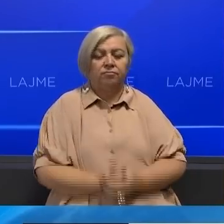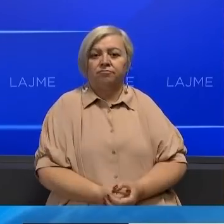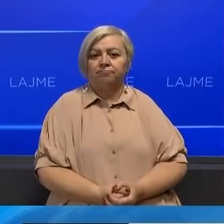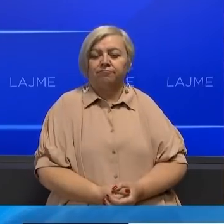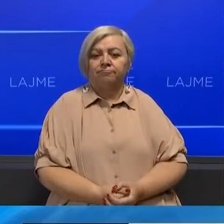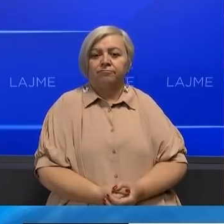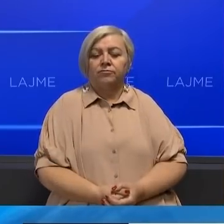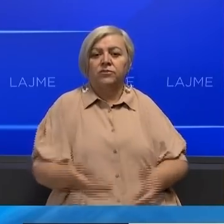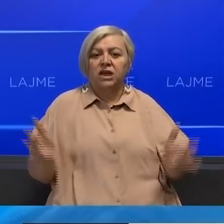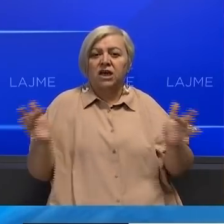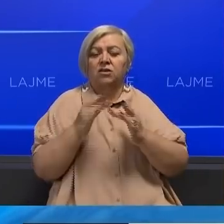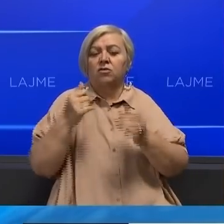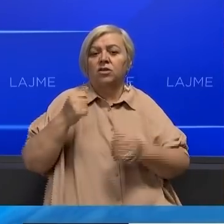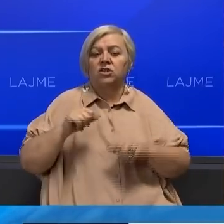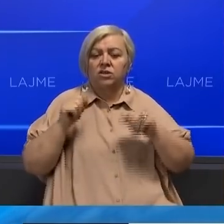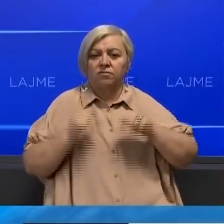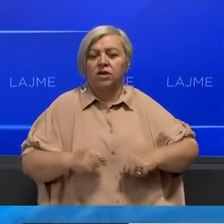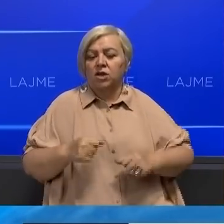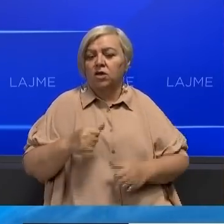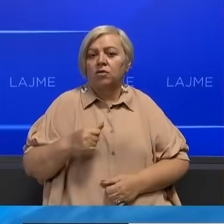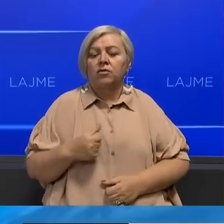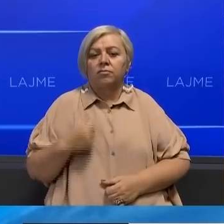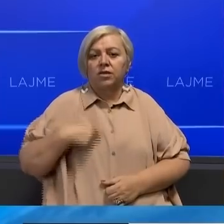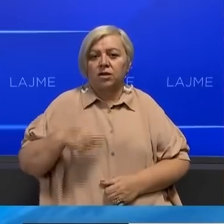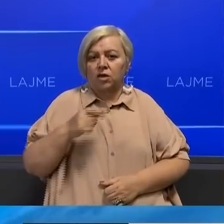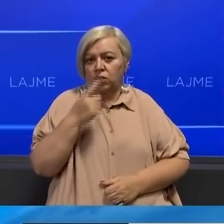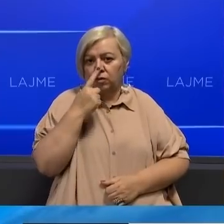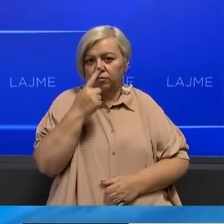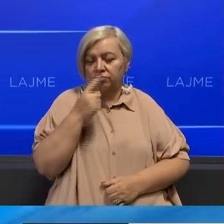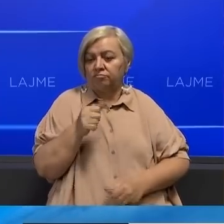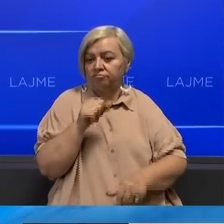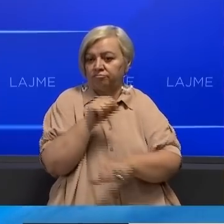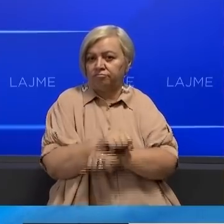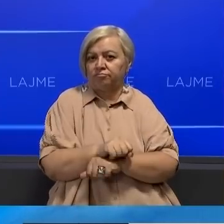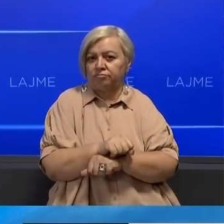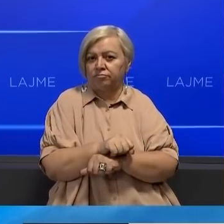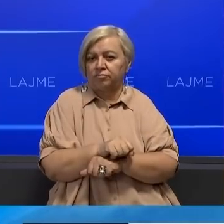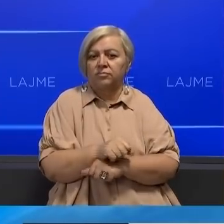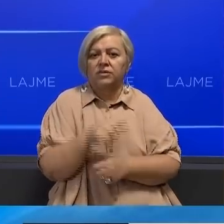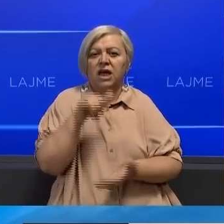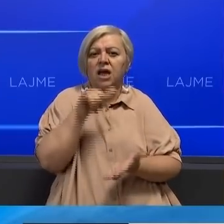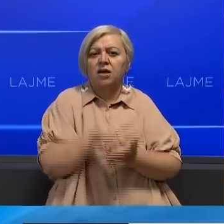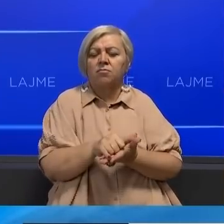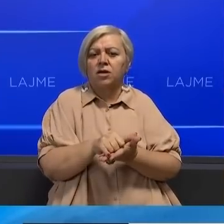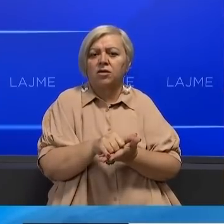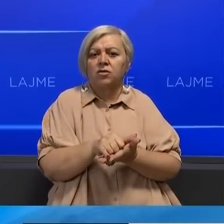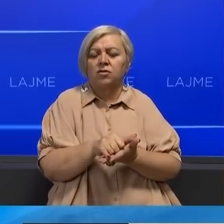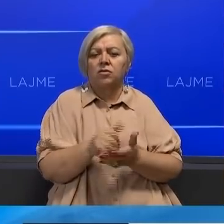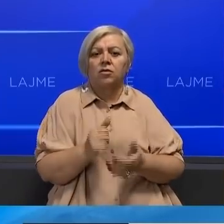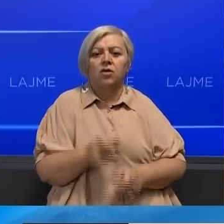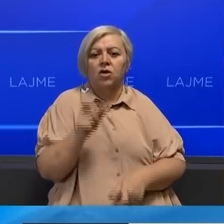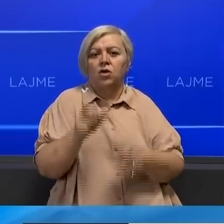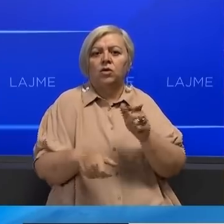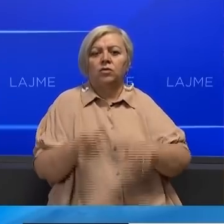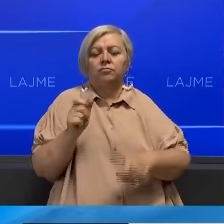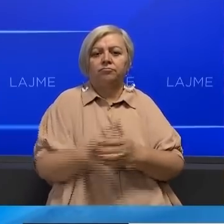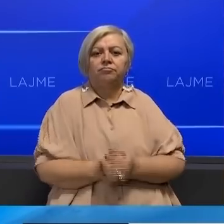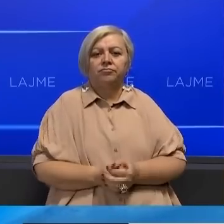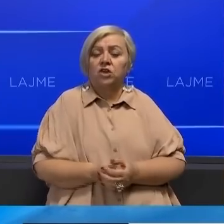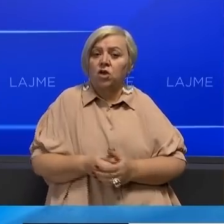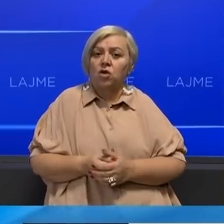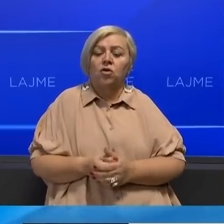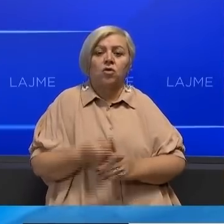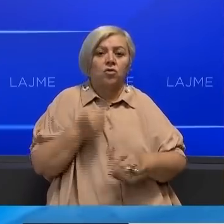aplikuar qeveria bieloruse, është arrestuar duke devijuar një aeroplan udhëtarësh dhe duke ushtruar